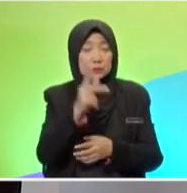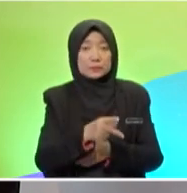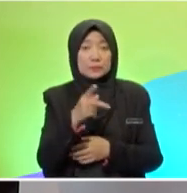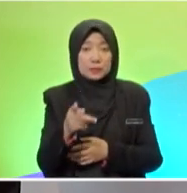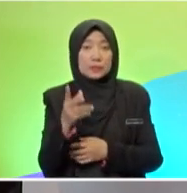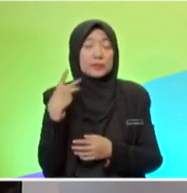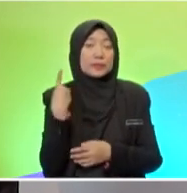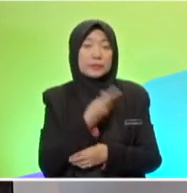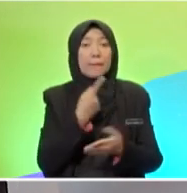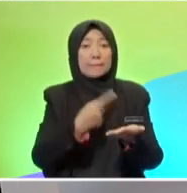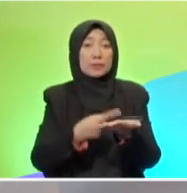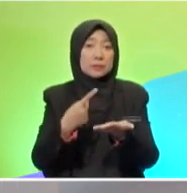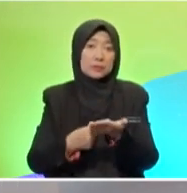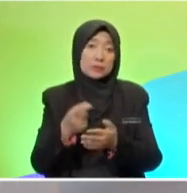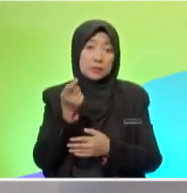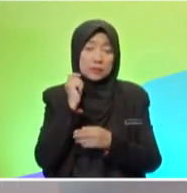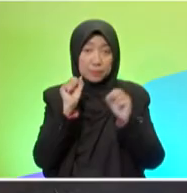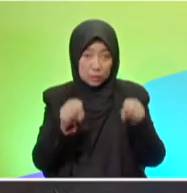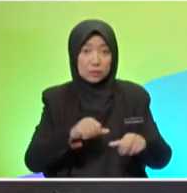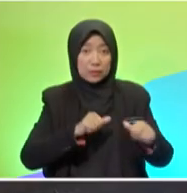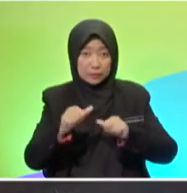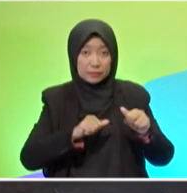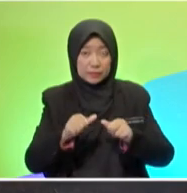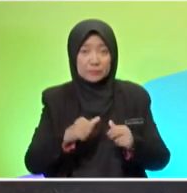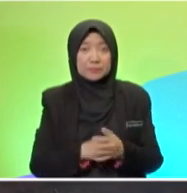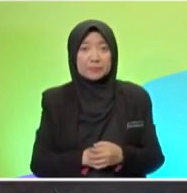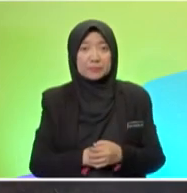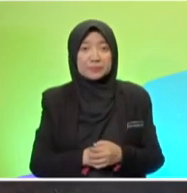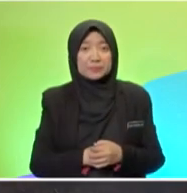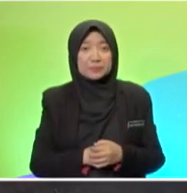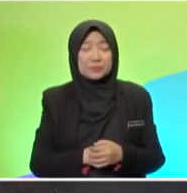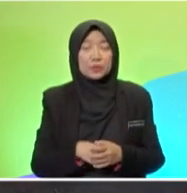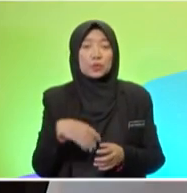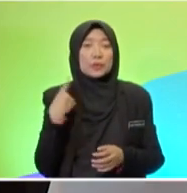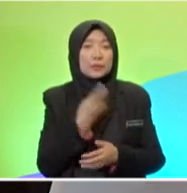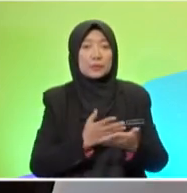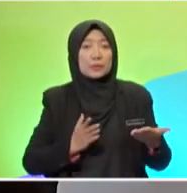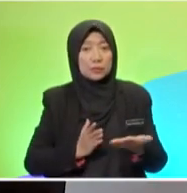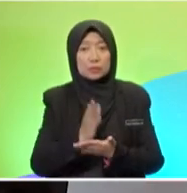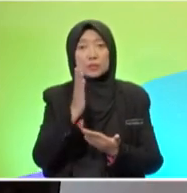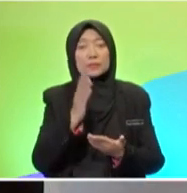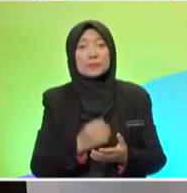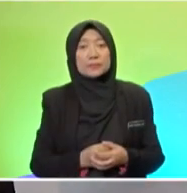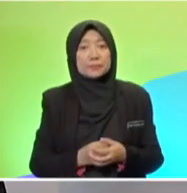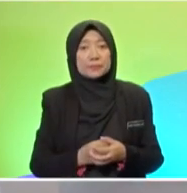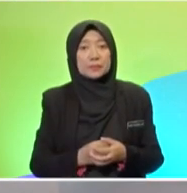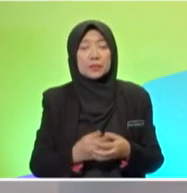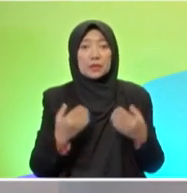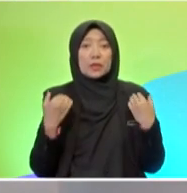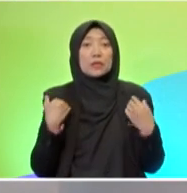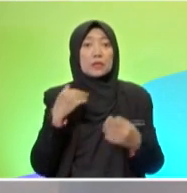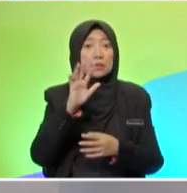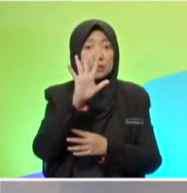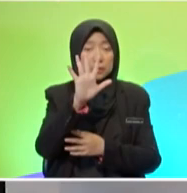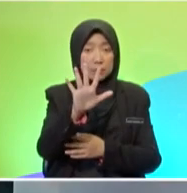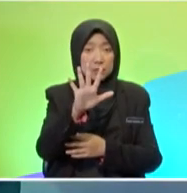yang telah Kita bincang itu tadi jadi berarti kita mulai kayak TV ini boleh Oke kita teruskan Oke terdapat 5 Cut situasi